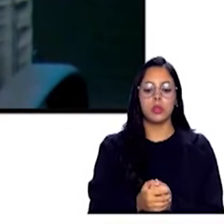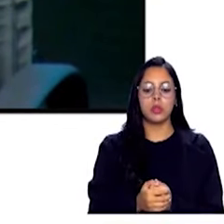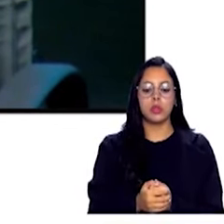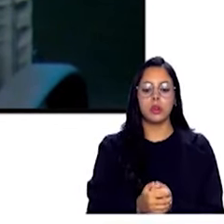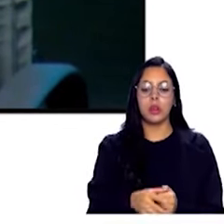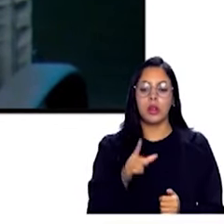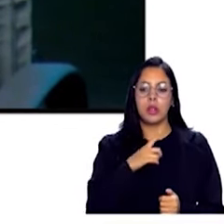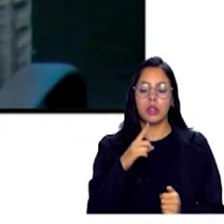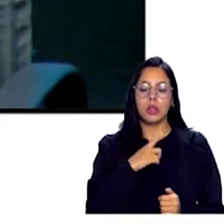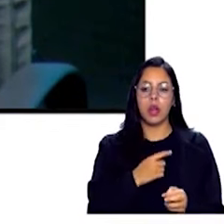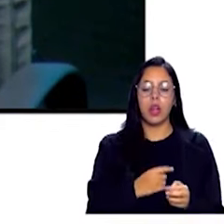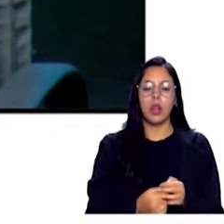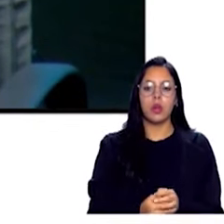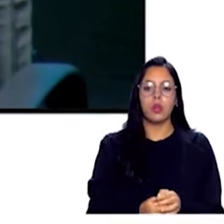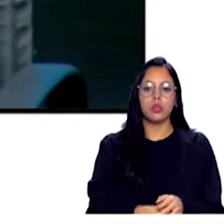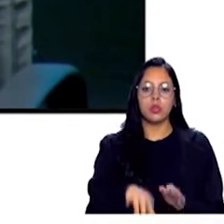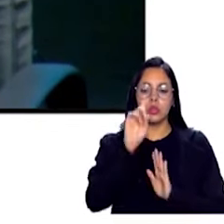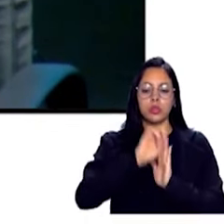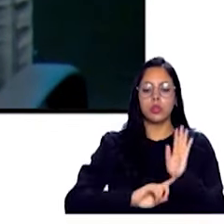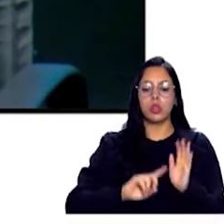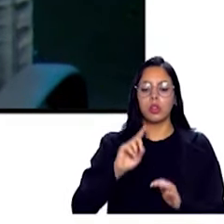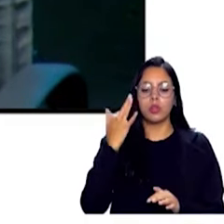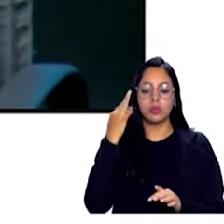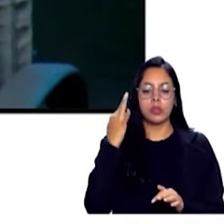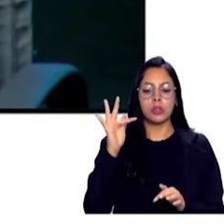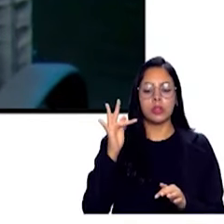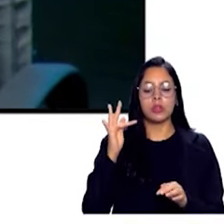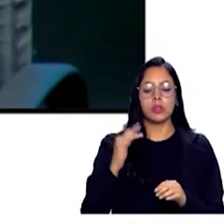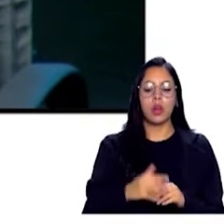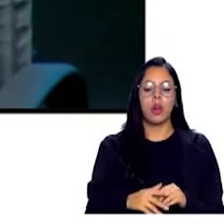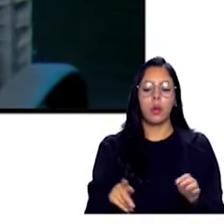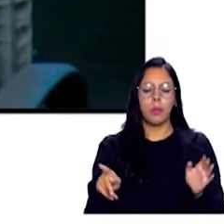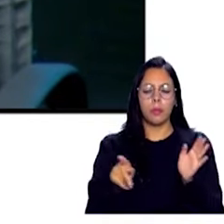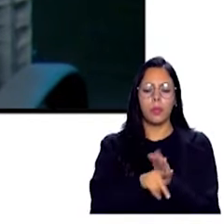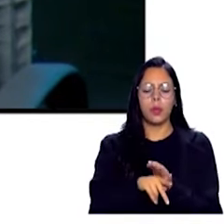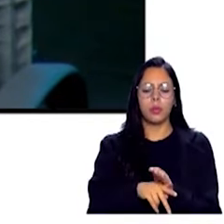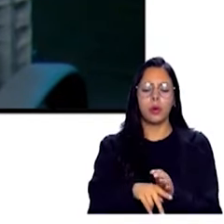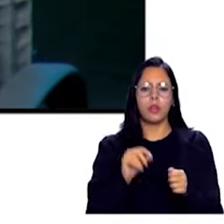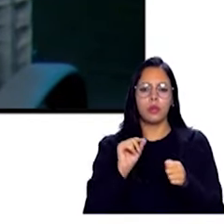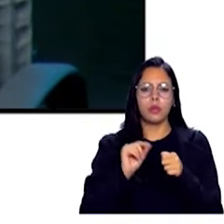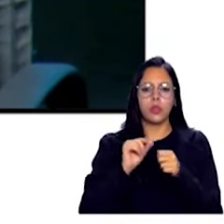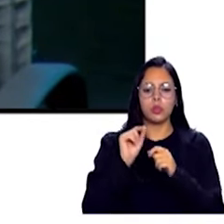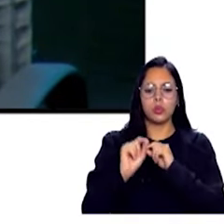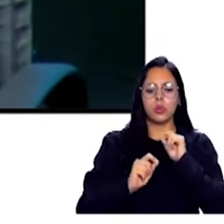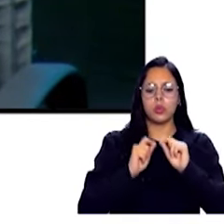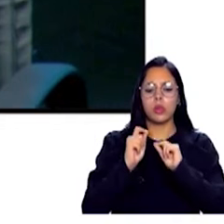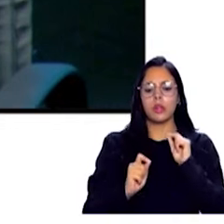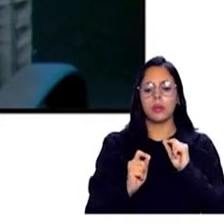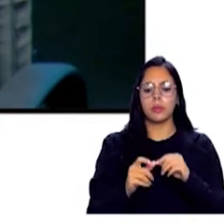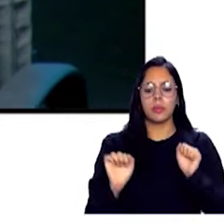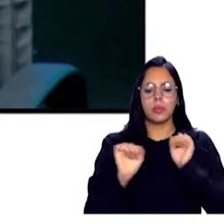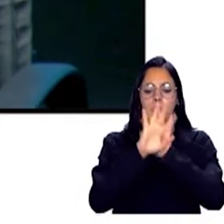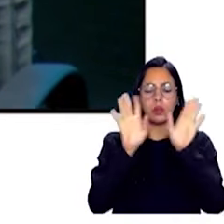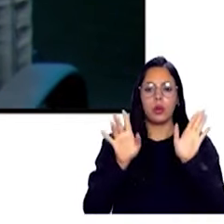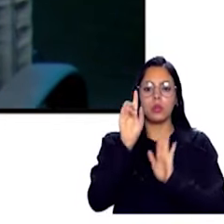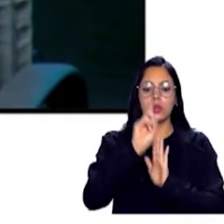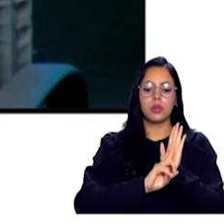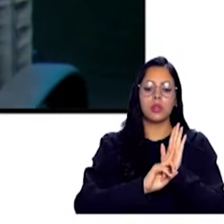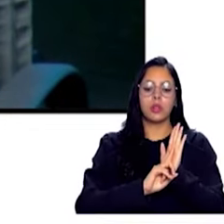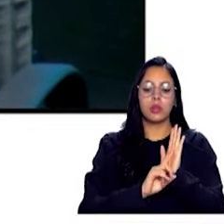Du droit de l'union européenne ET Du droit issu de la Convention européenne des droits de